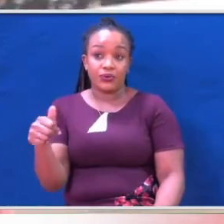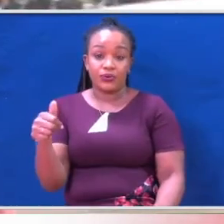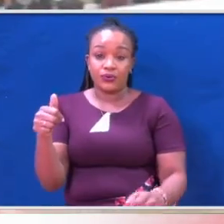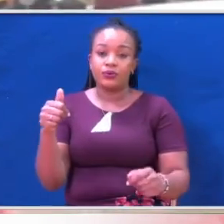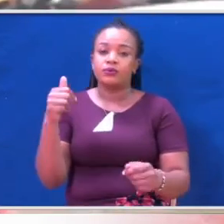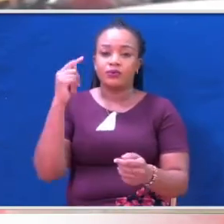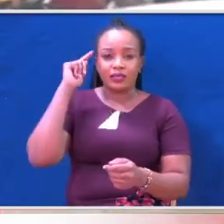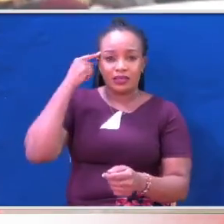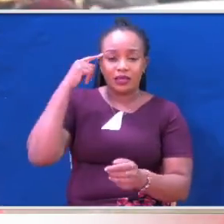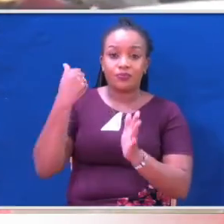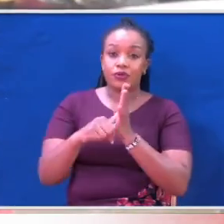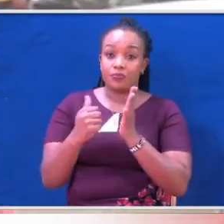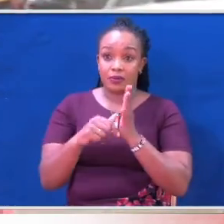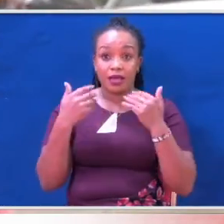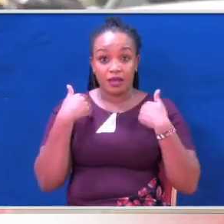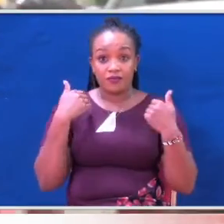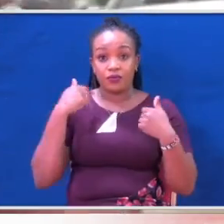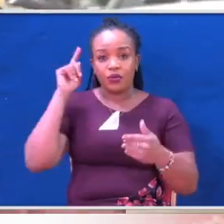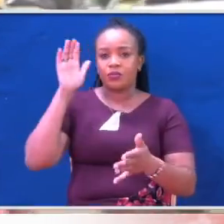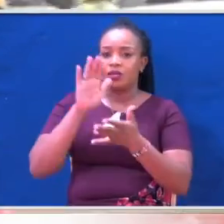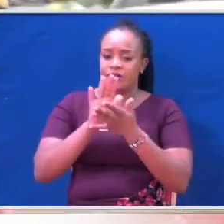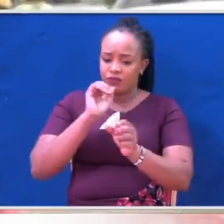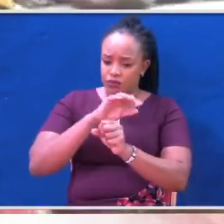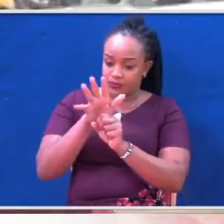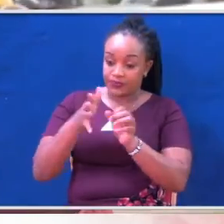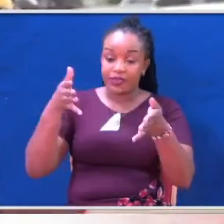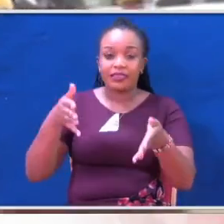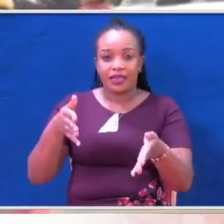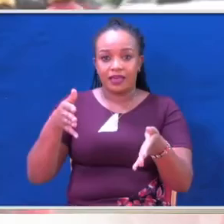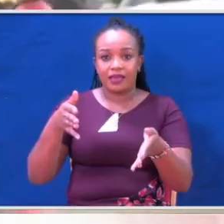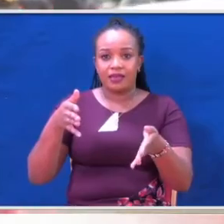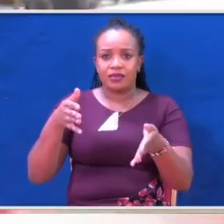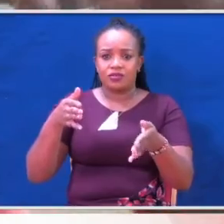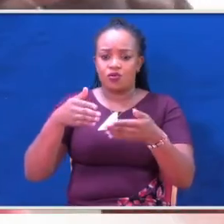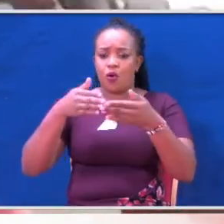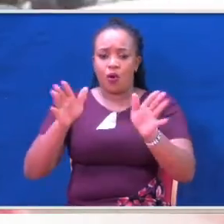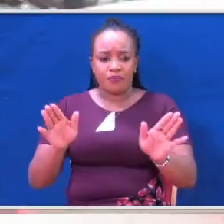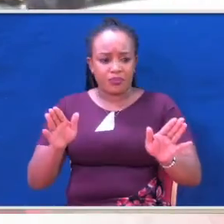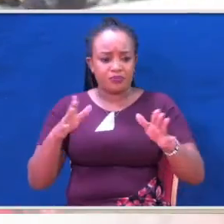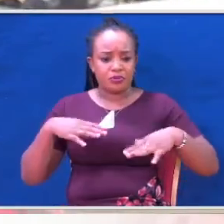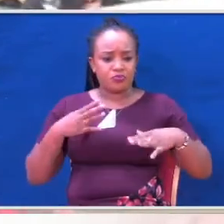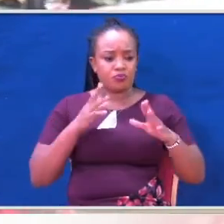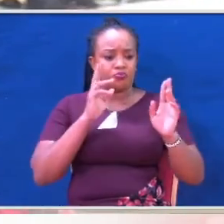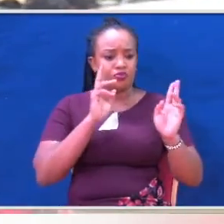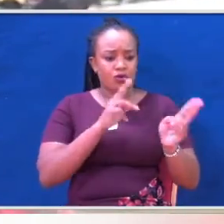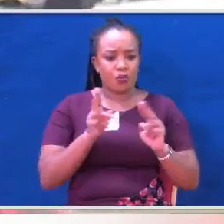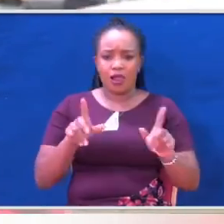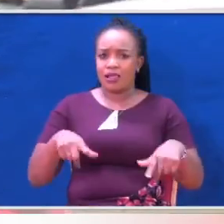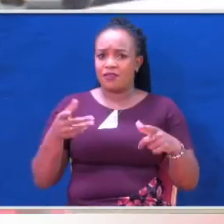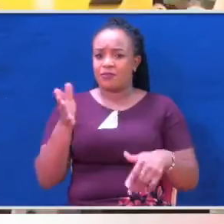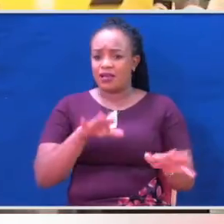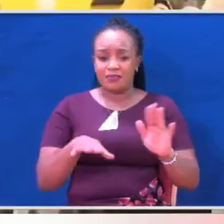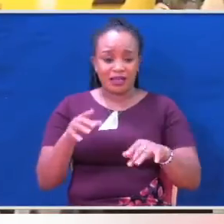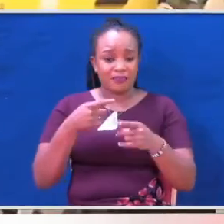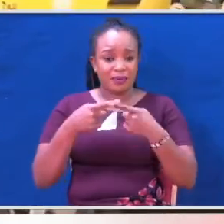sababu kama corona kweli iko, na tunaamini iko, hawezi fungua, wasema watu wasafiri, watu warudi kwa kazao sawa sawa, na vaccine